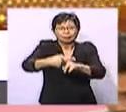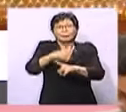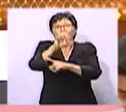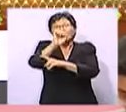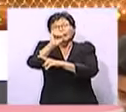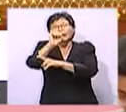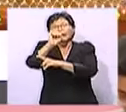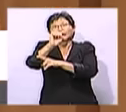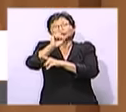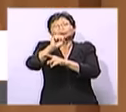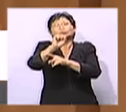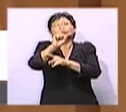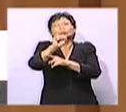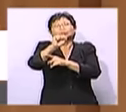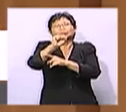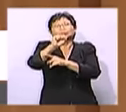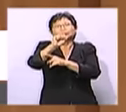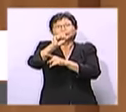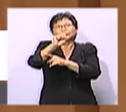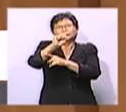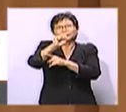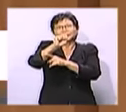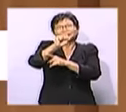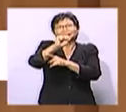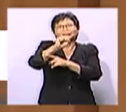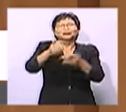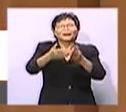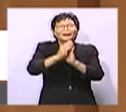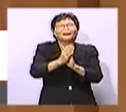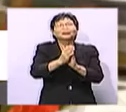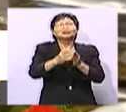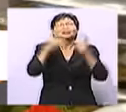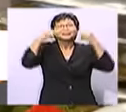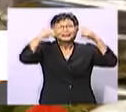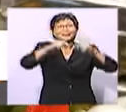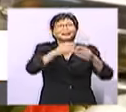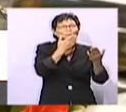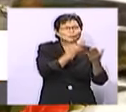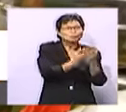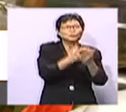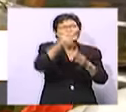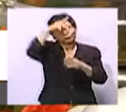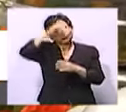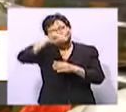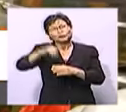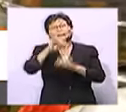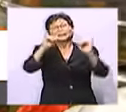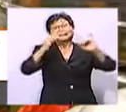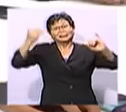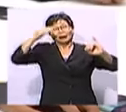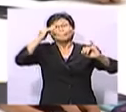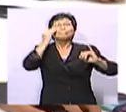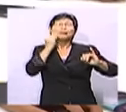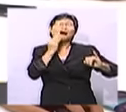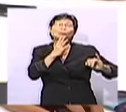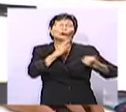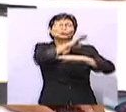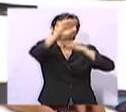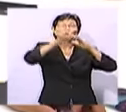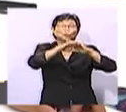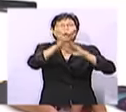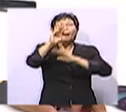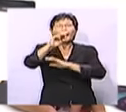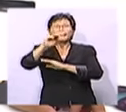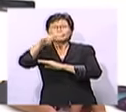Suruhanjaya Integriti Agensi Penguatkuasaan di Putrajaya. Isnin lalu, Perdana Menteri Tun Dr. Mahathir Mohamad berkata seluruh